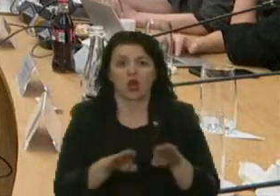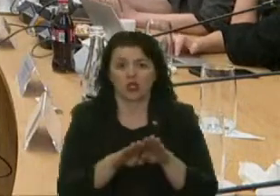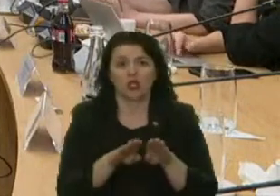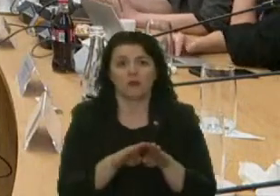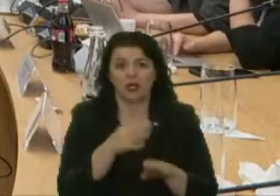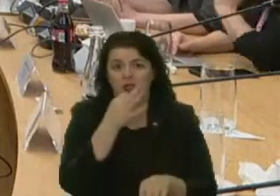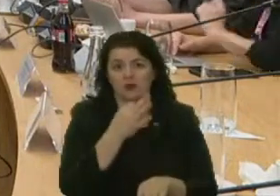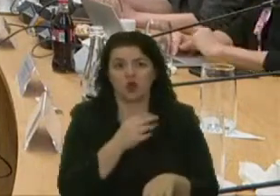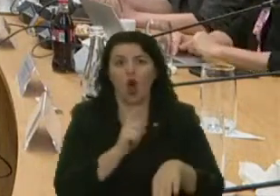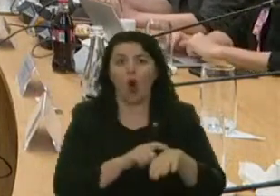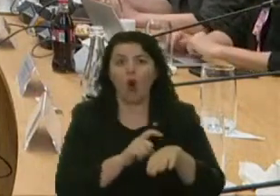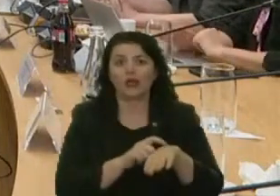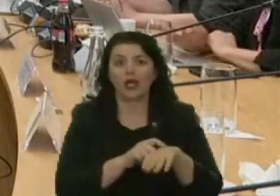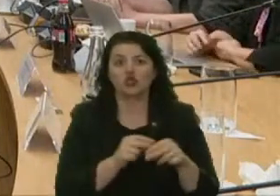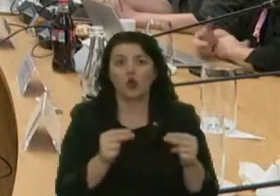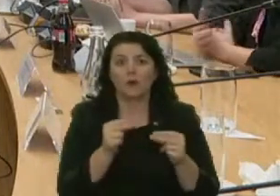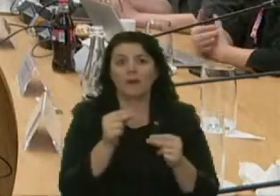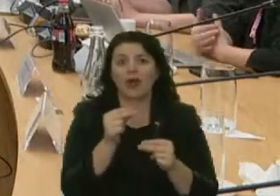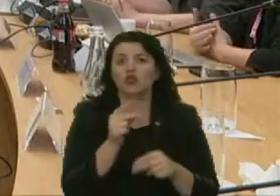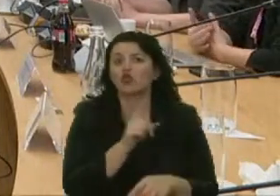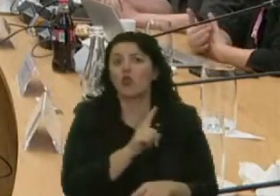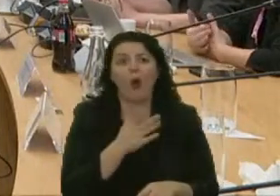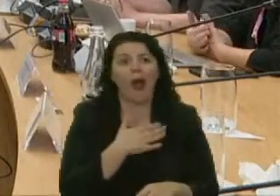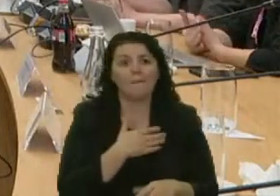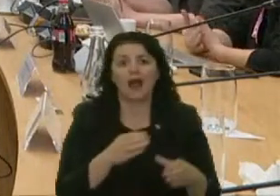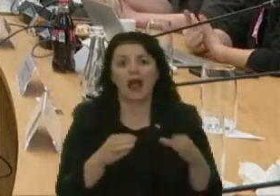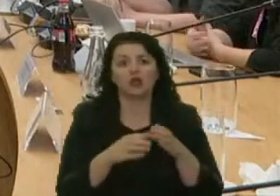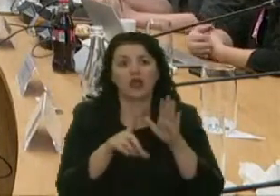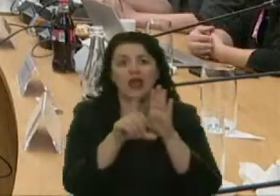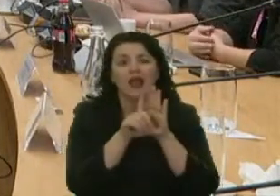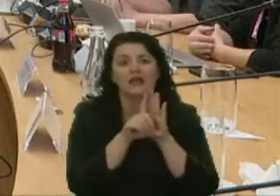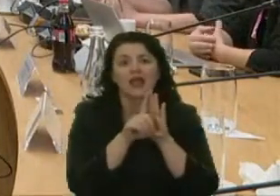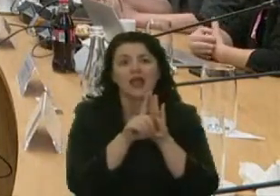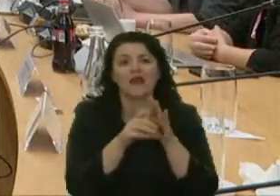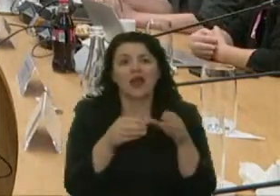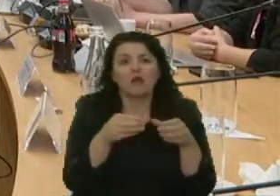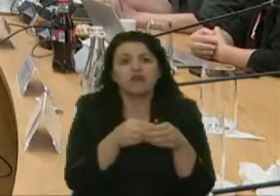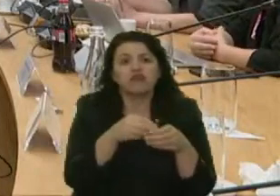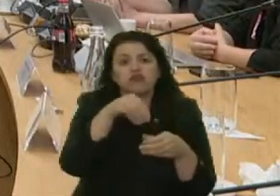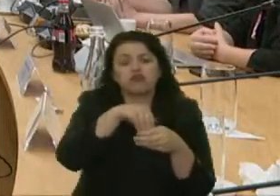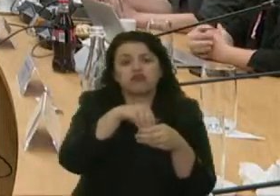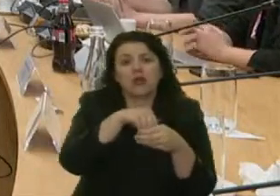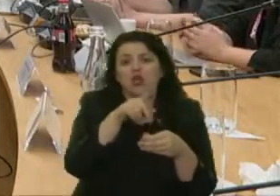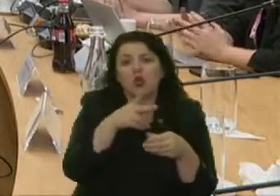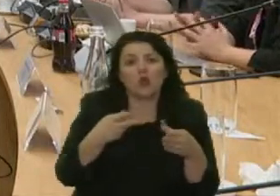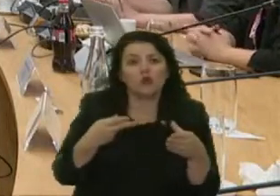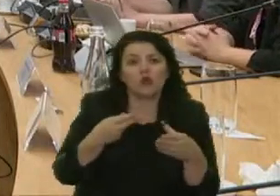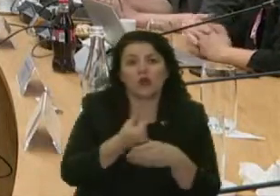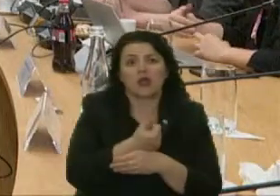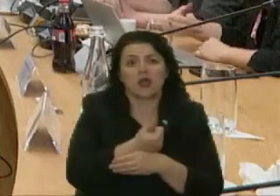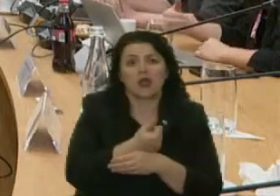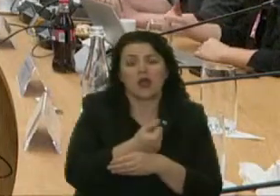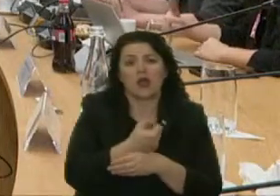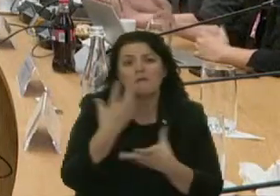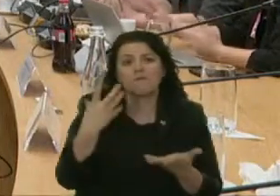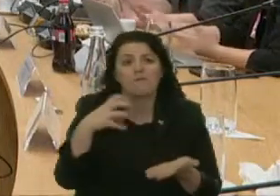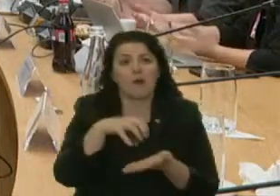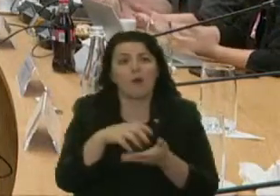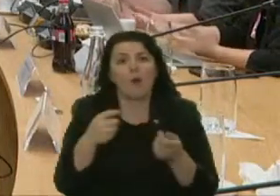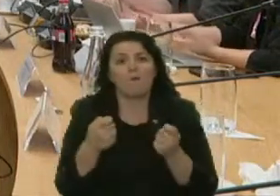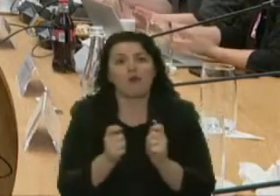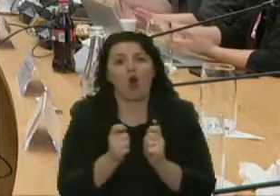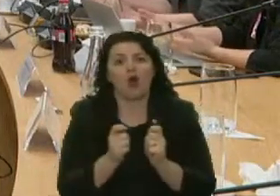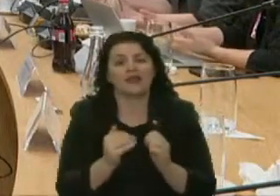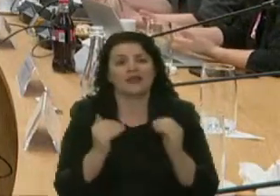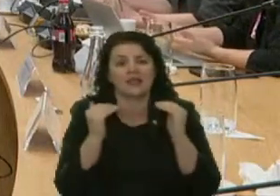trebuie să fac o suplimentare pentru că că nu am cadru legal să înființez unitate de implementare a proiectului pentru că n am de unde să finanțez postul nu pot să aduc pentru că mi e blocat